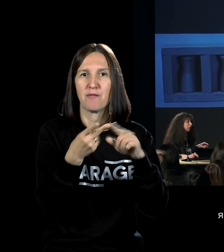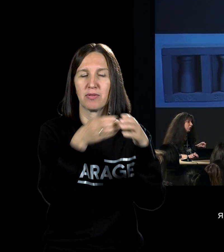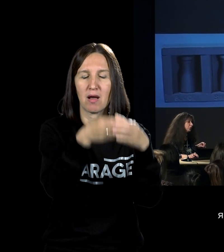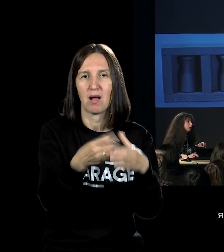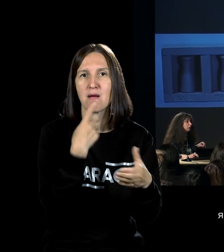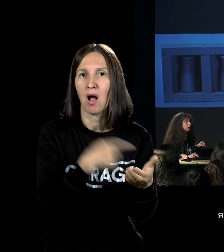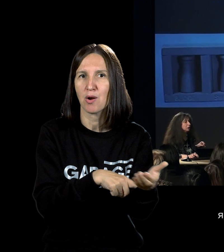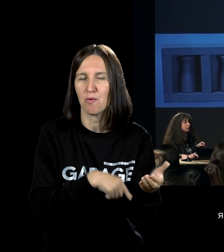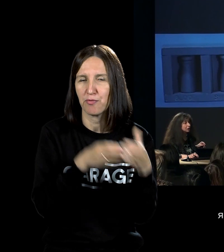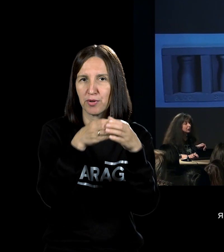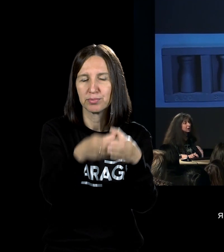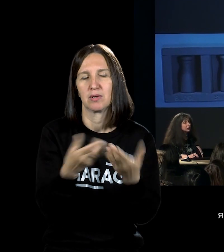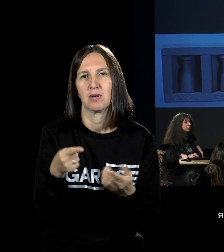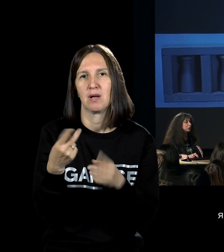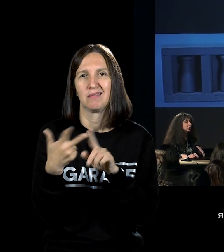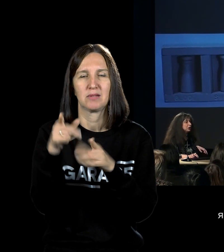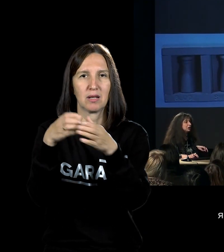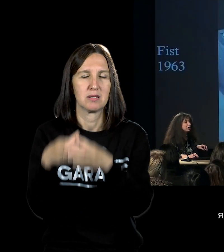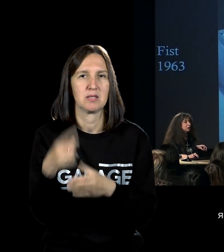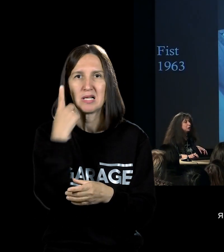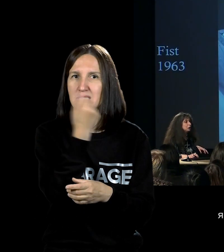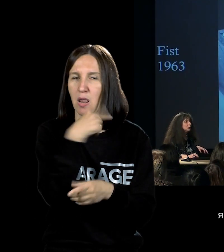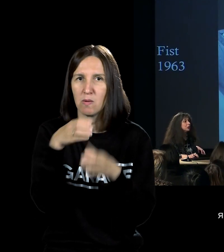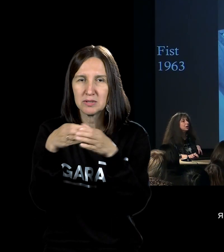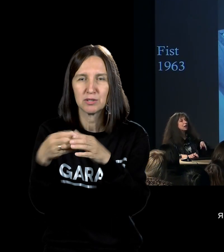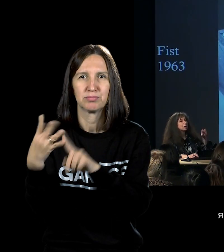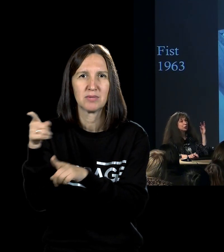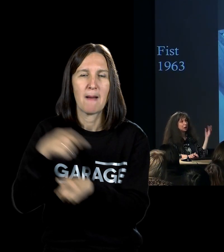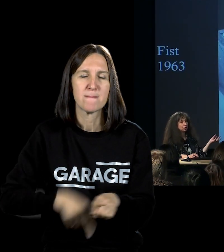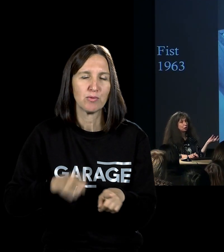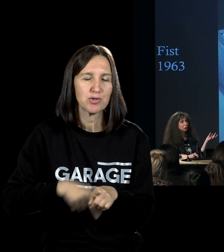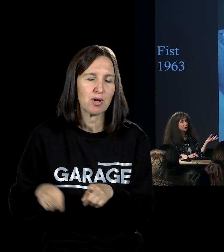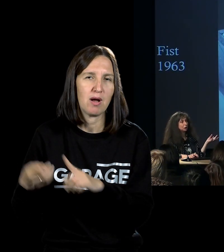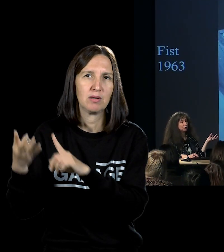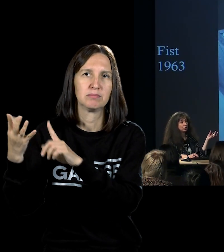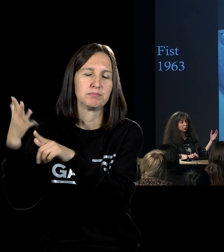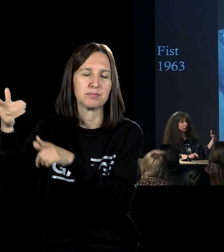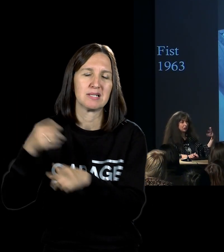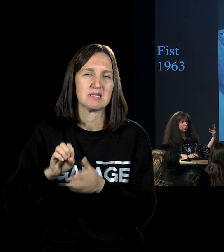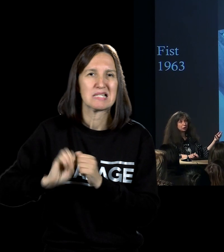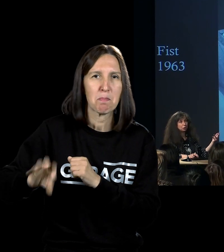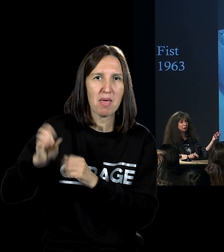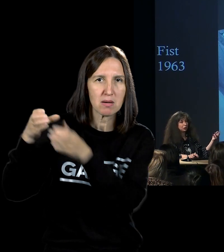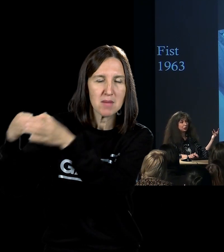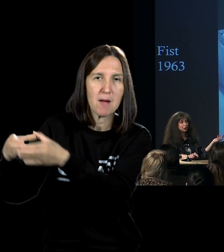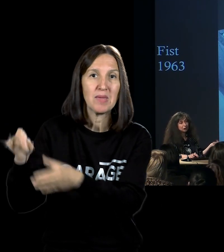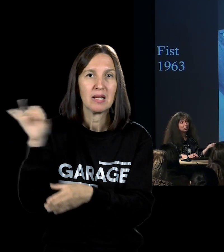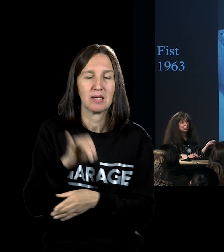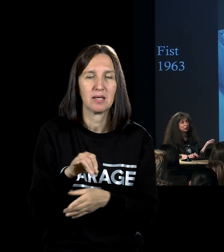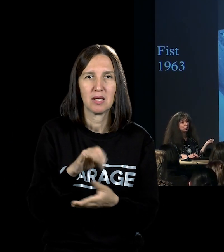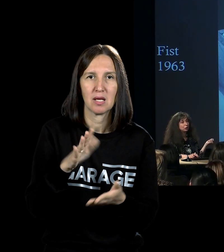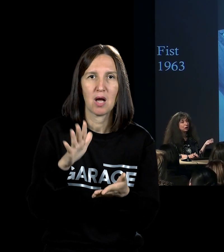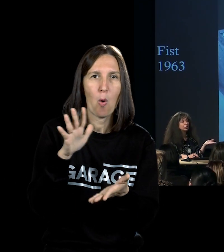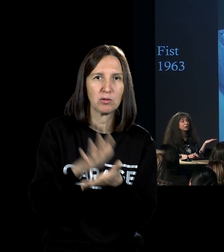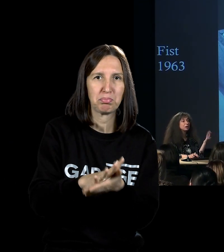слезы, мочу, сперму и так далее, и тому подобное. Отпечаток собственной руки, как бы слепок собственной руки, с